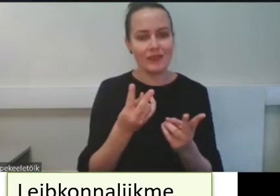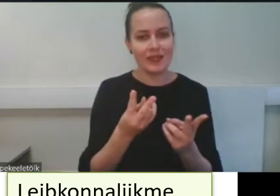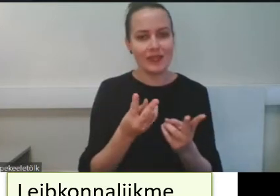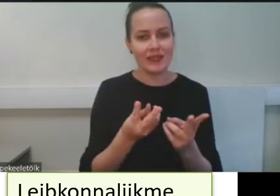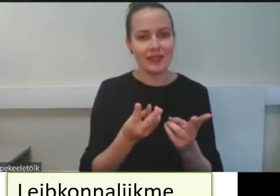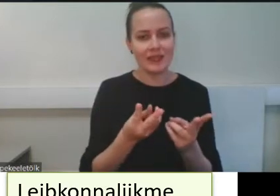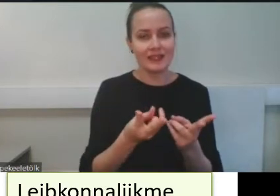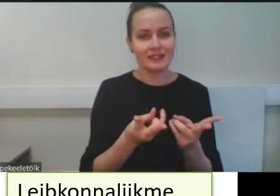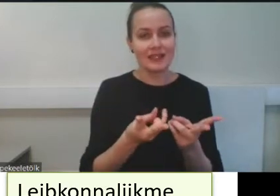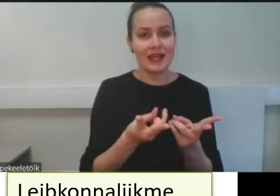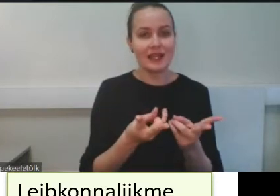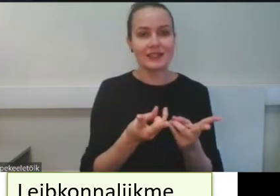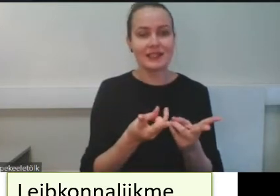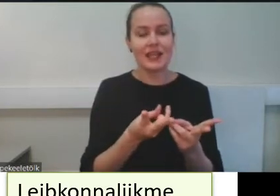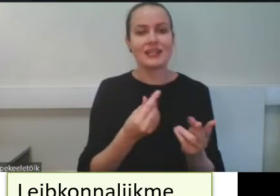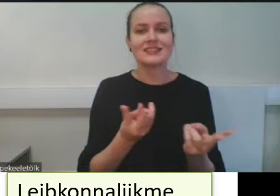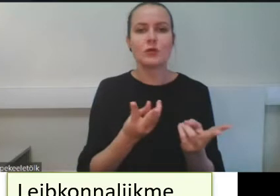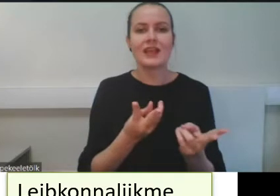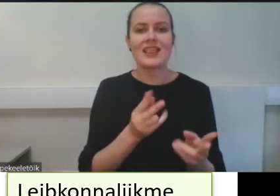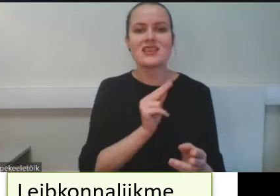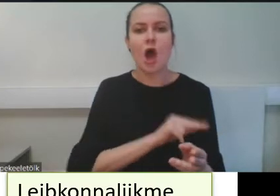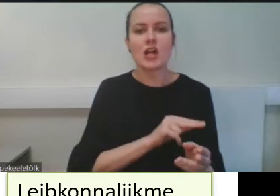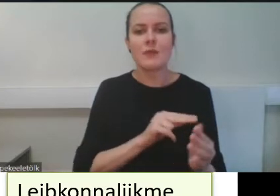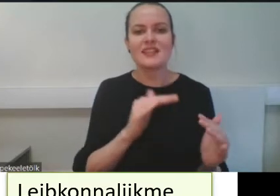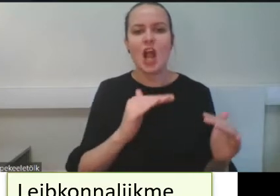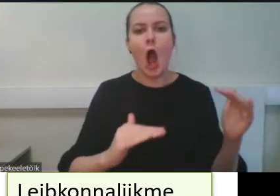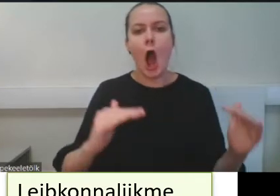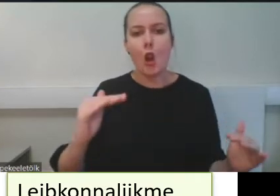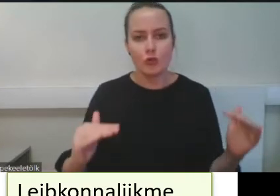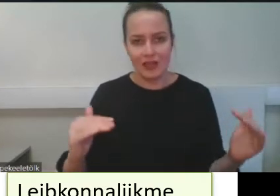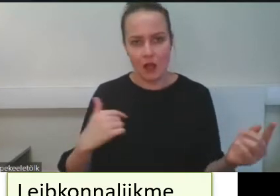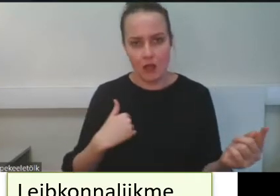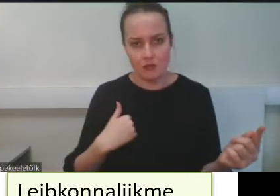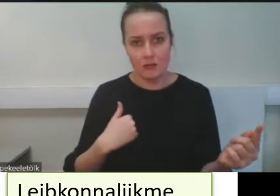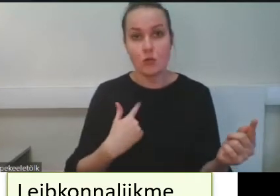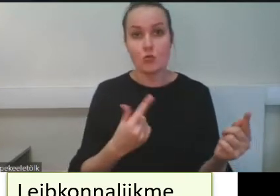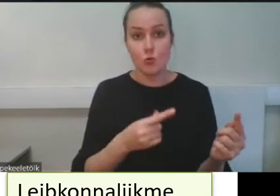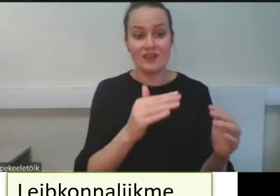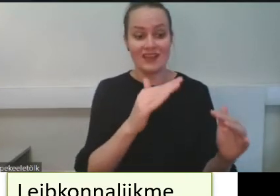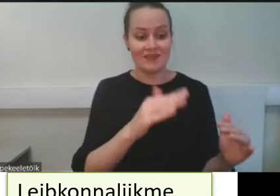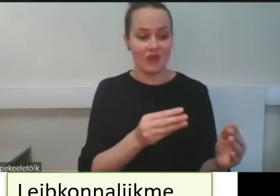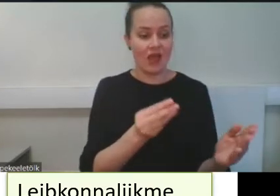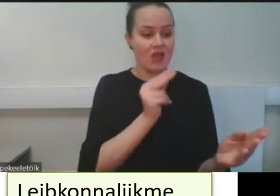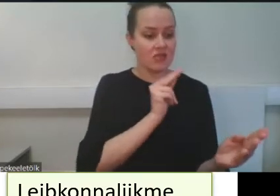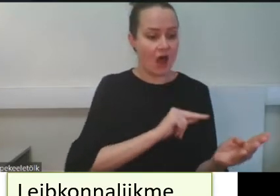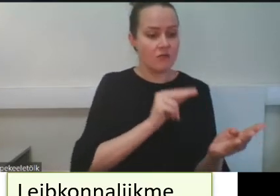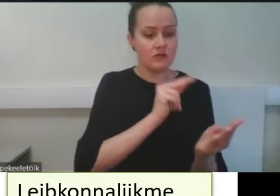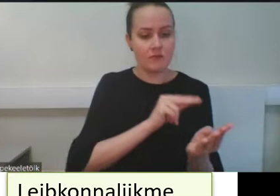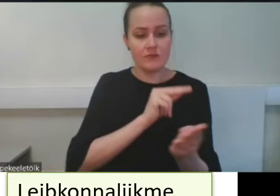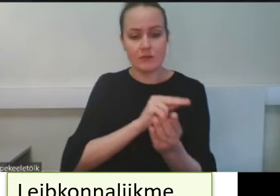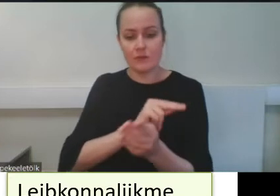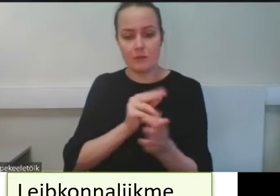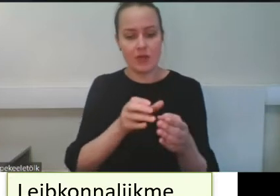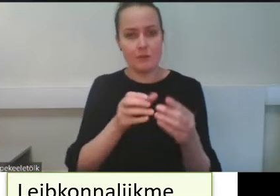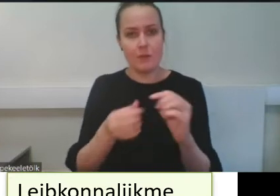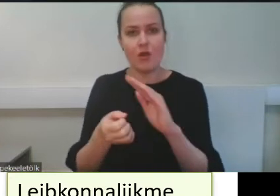Aga kui see on näiteks ikkagi väga vajalik, et miks mitte seda üheskoos mõelda. Siin tuli küsimus